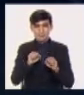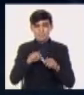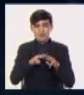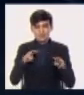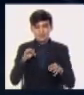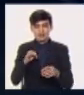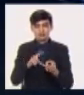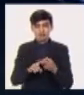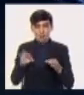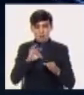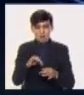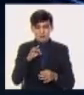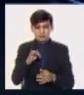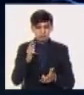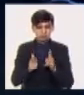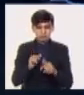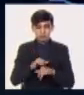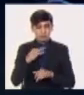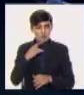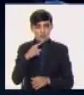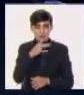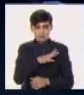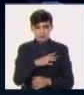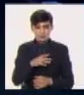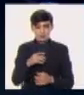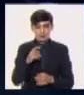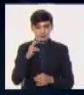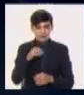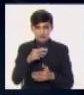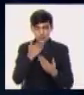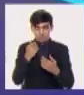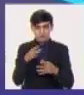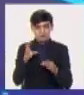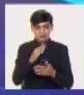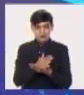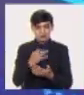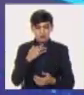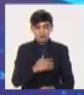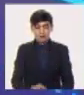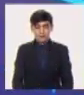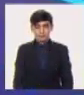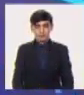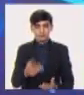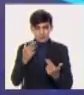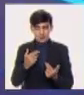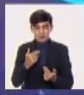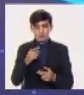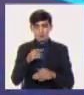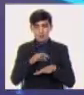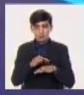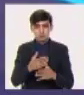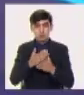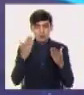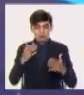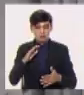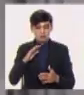саны ресми ақпараттардан әлдеқайда көп болуы мүмкін екенін де жоққа шығармады. Конечно, возможно, этих случаев